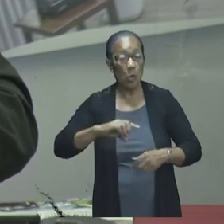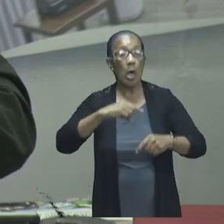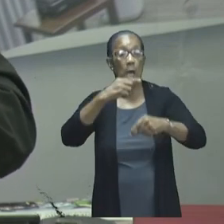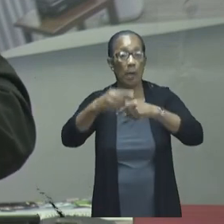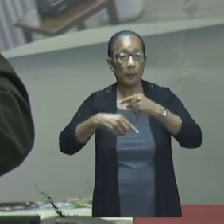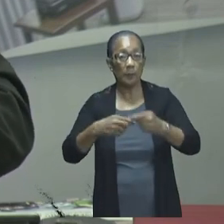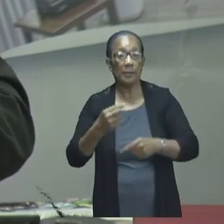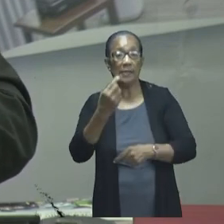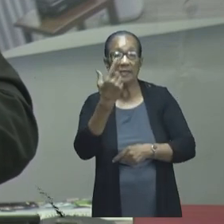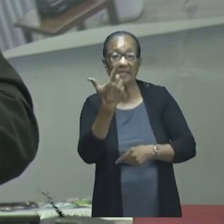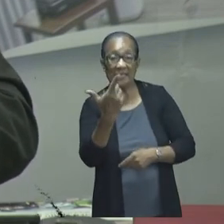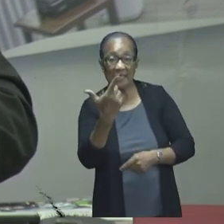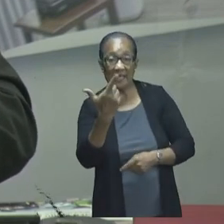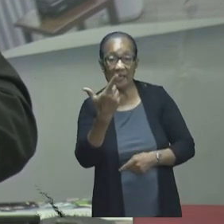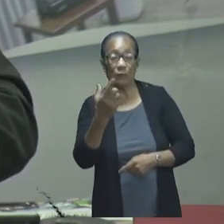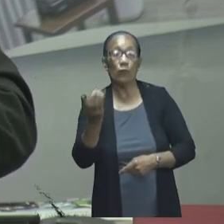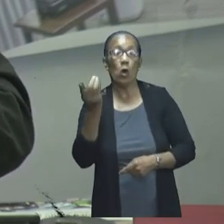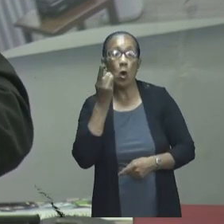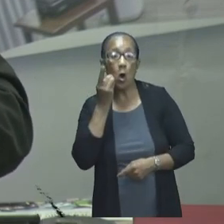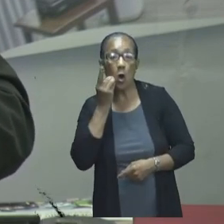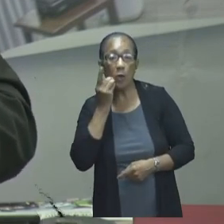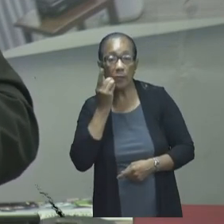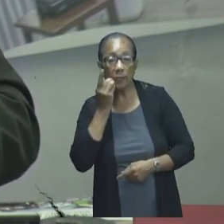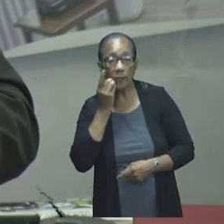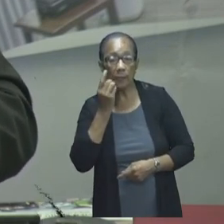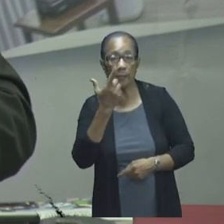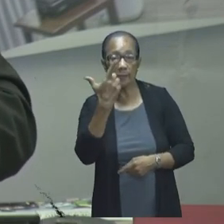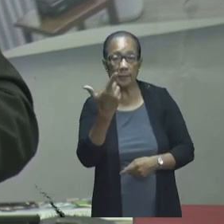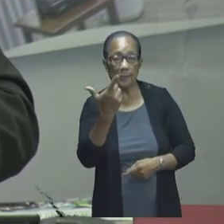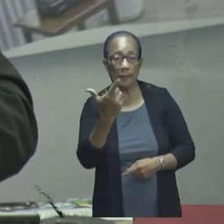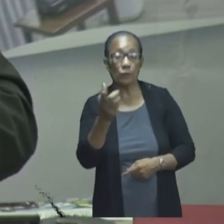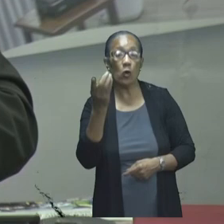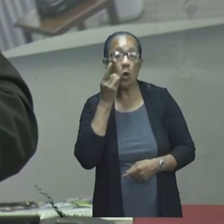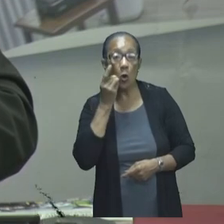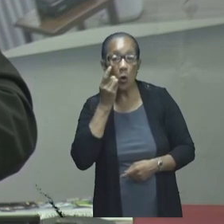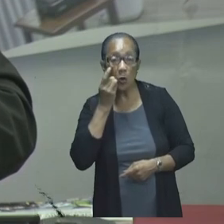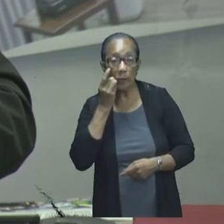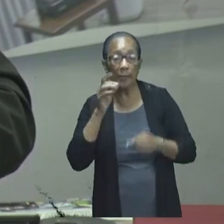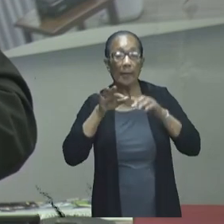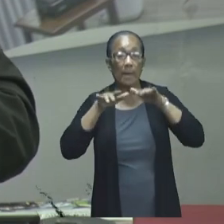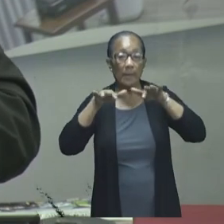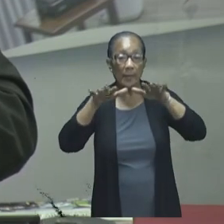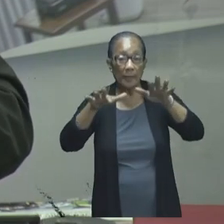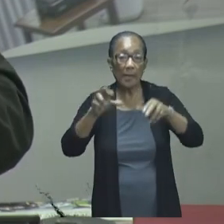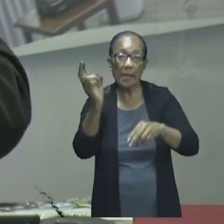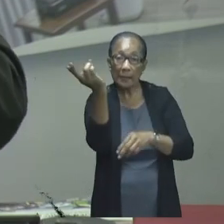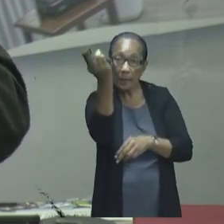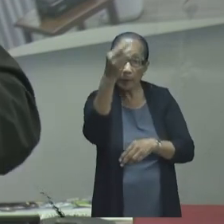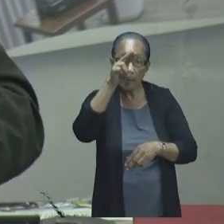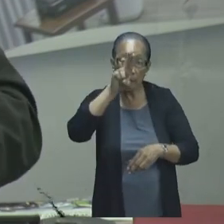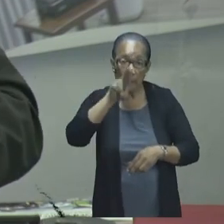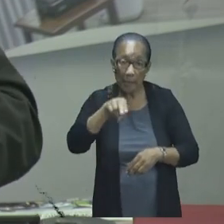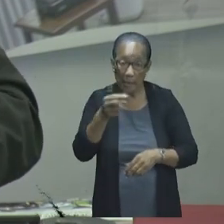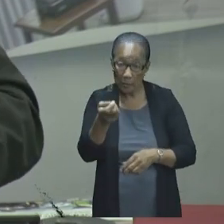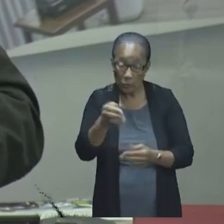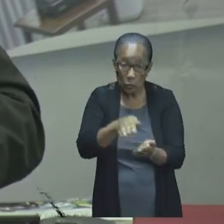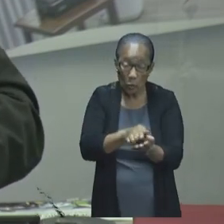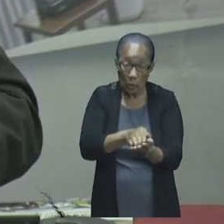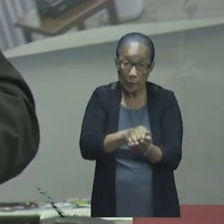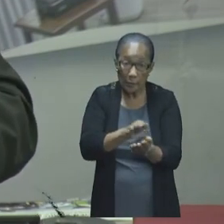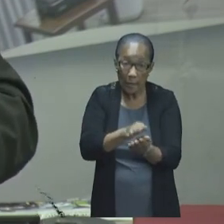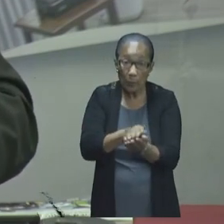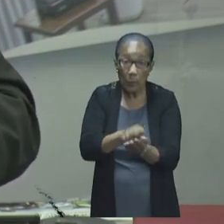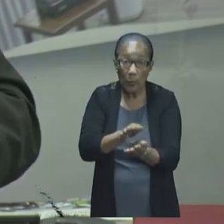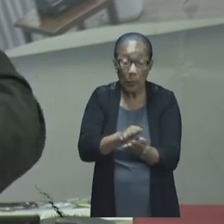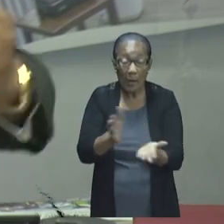miljard wat je boem' 700 miljard amerikaanse dollar gespaard hebben hun in sufferin'